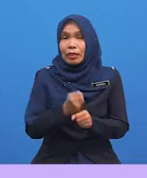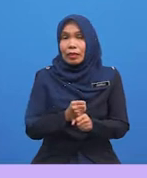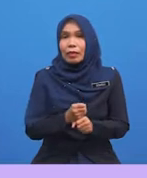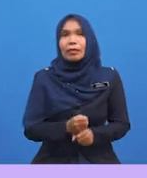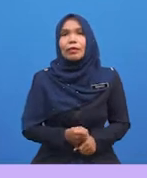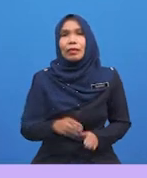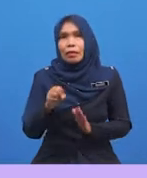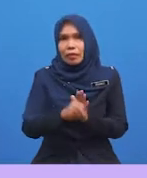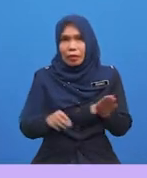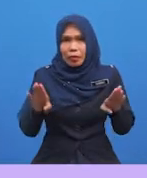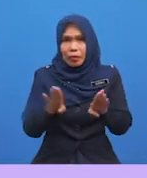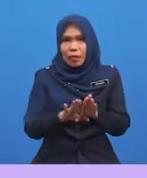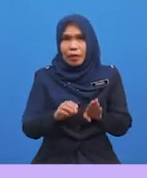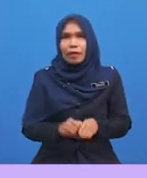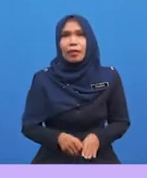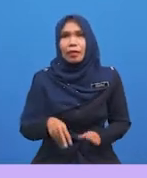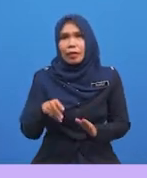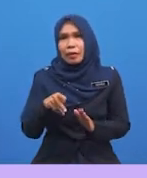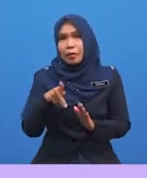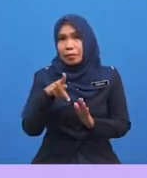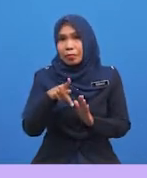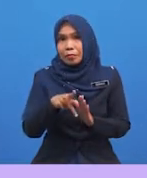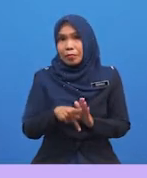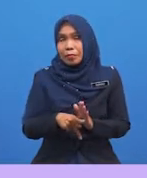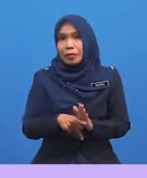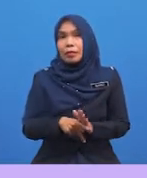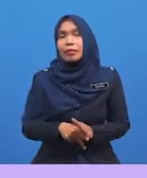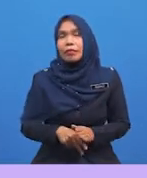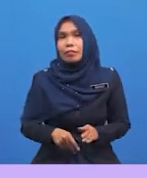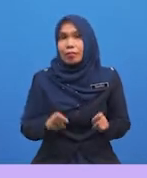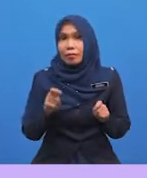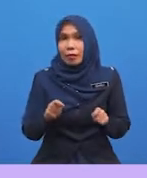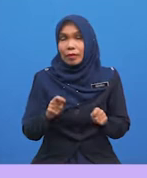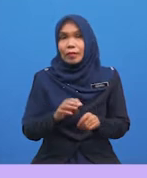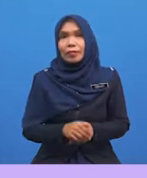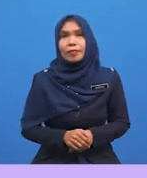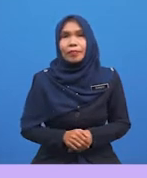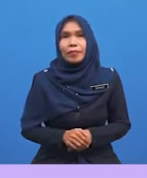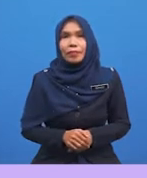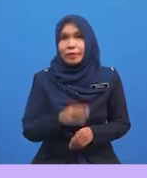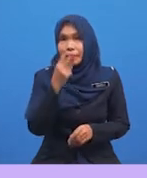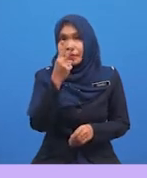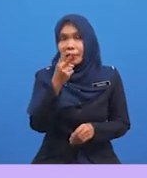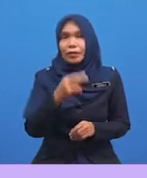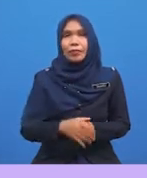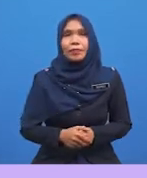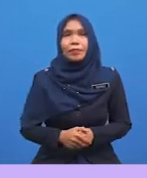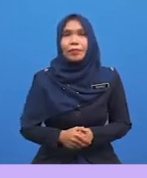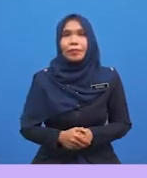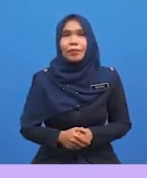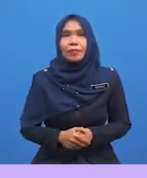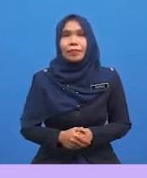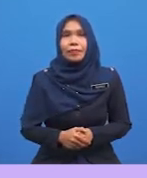mereka menanam kelapa sawit. Lihat paparan slide. Sebagai contoh, kawasan FELTA